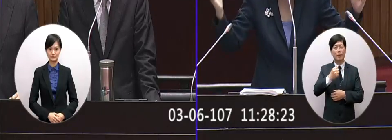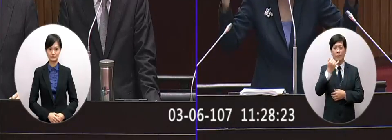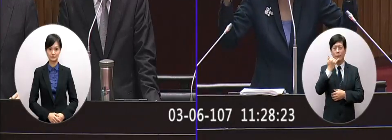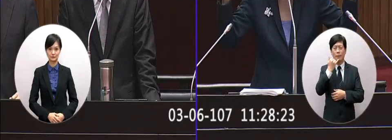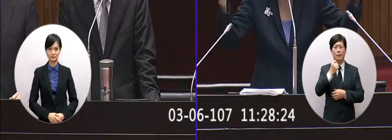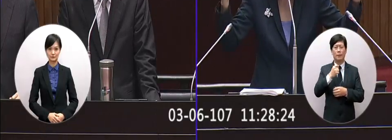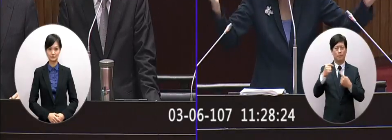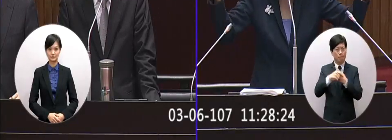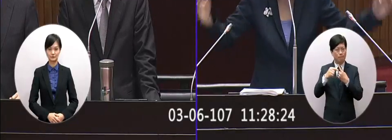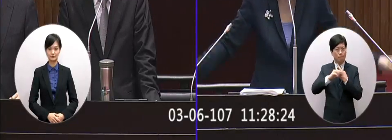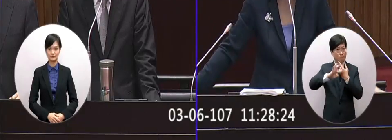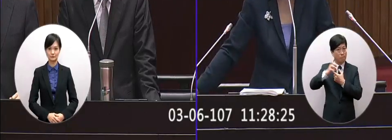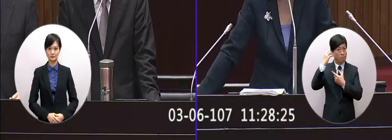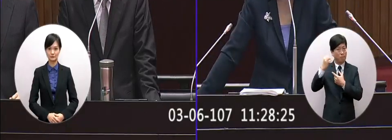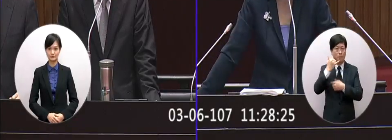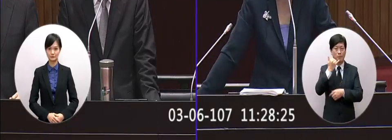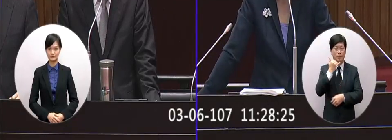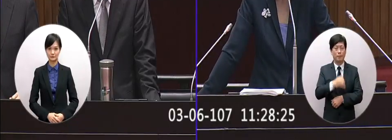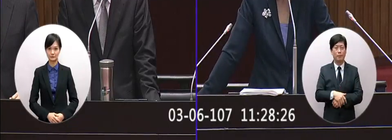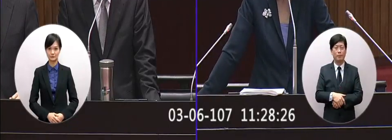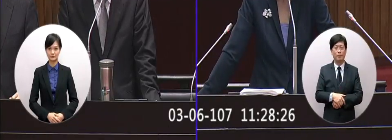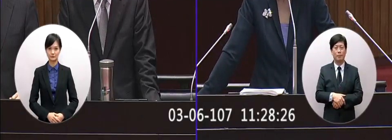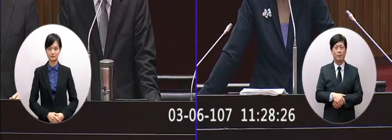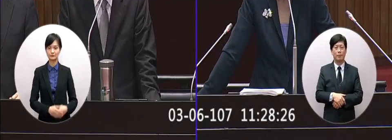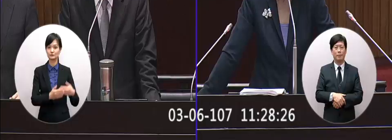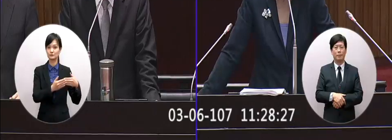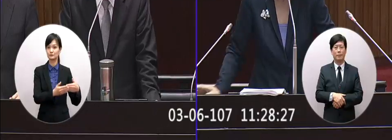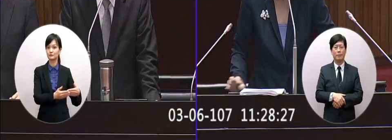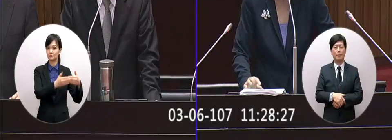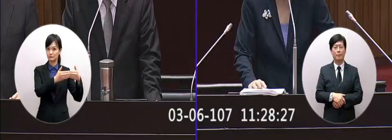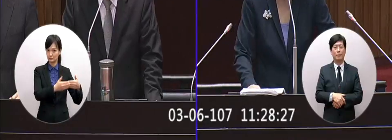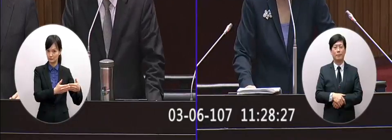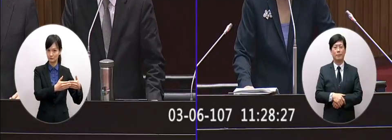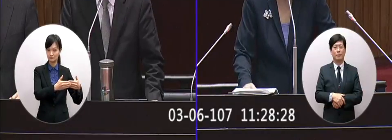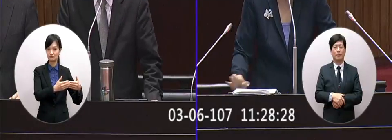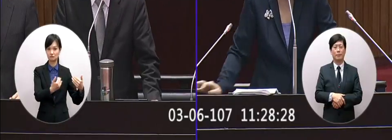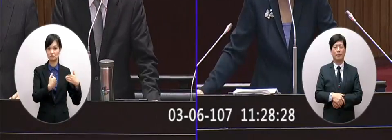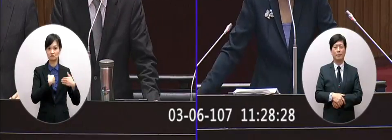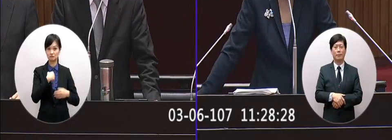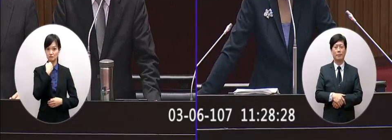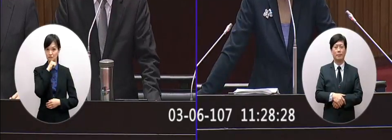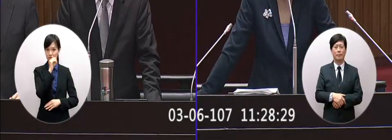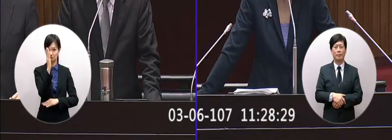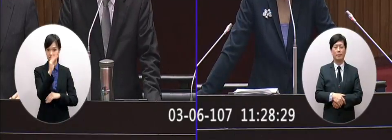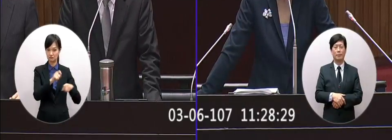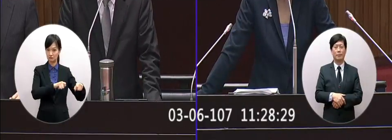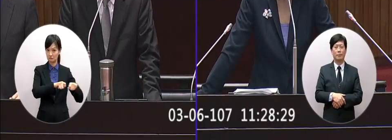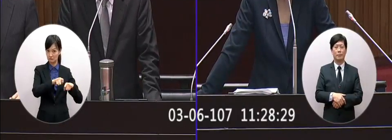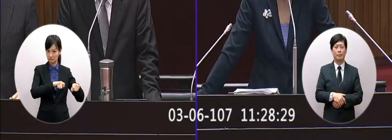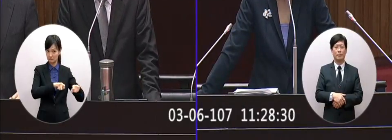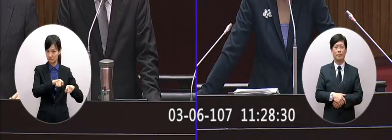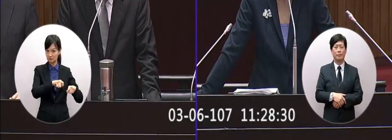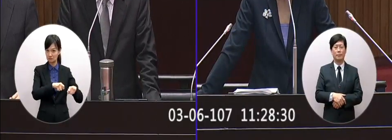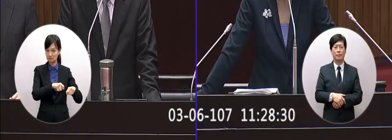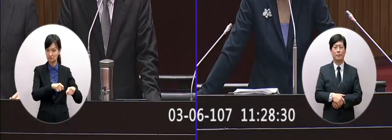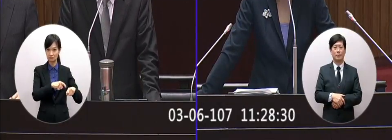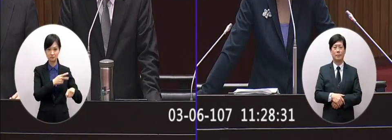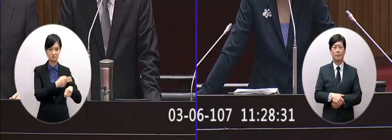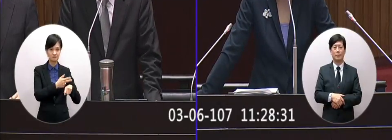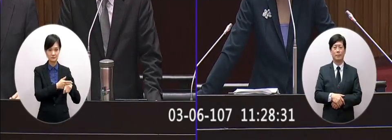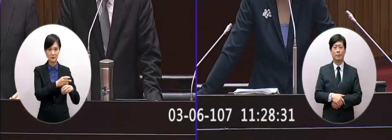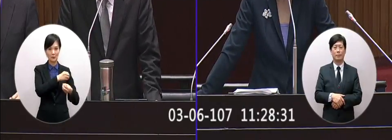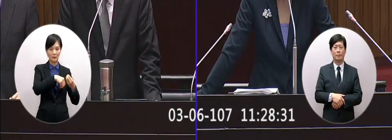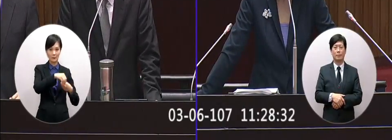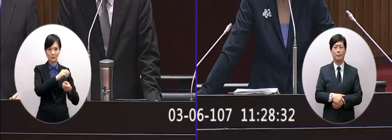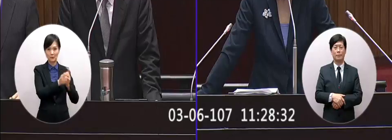多元上面的一种讨论。 中国对台政策啊，手段是很灵活了